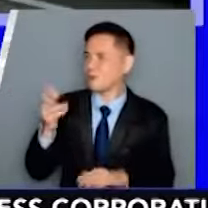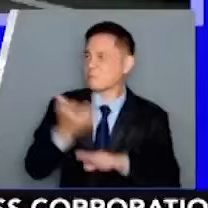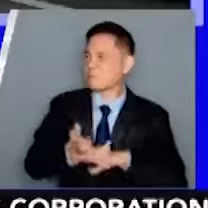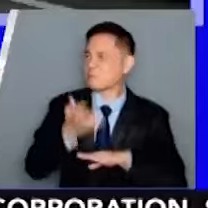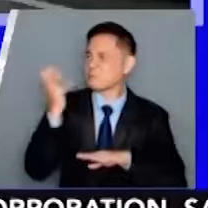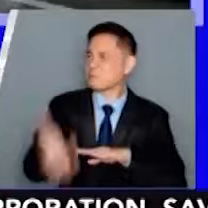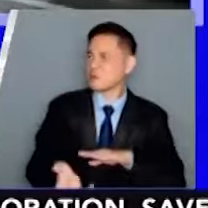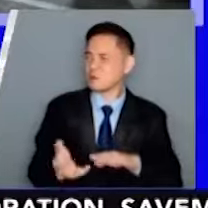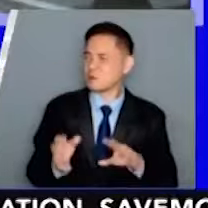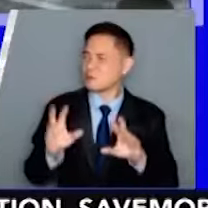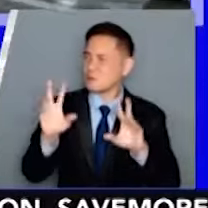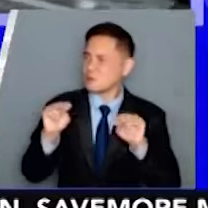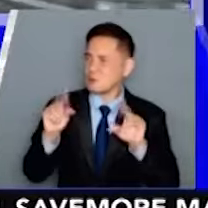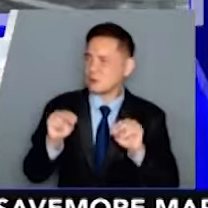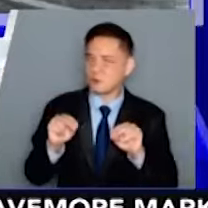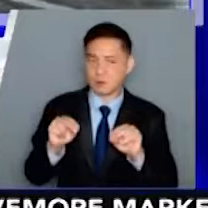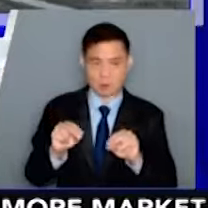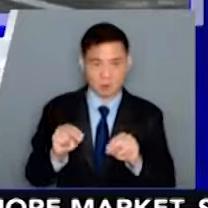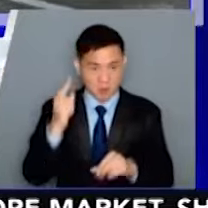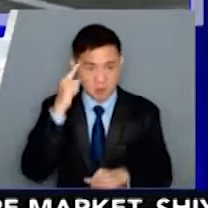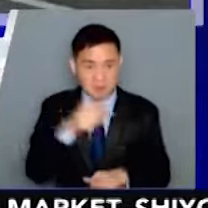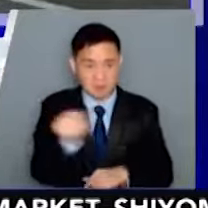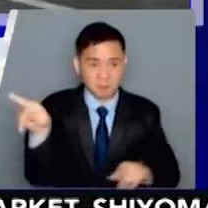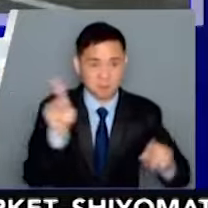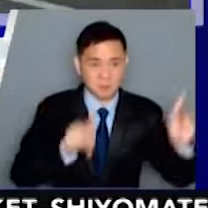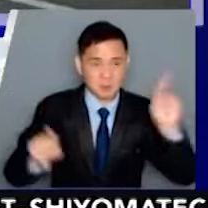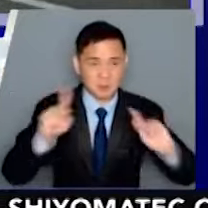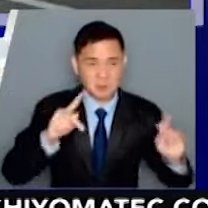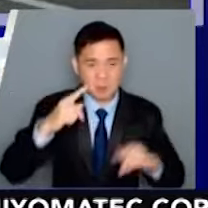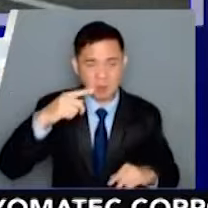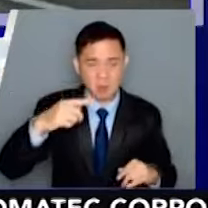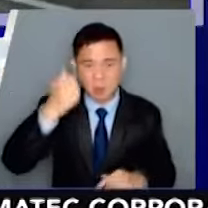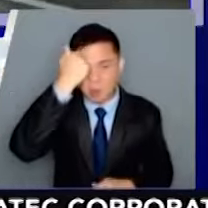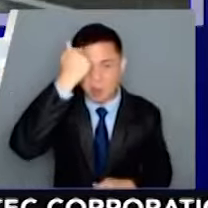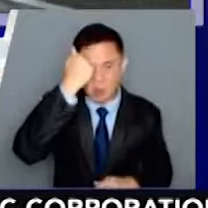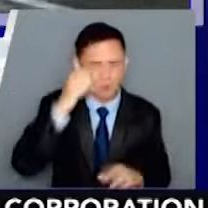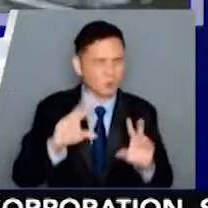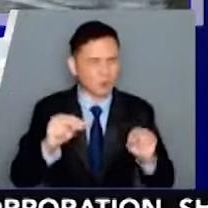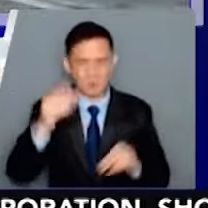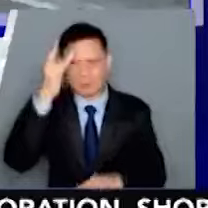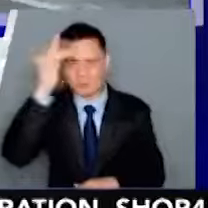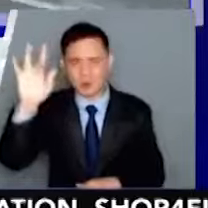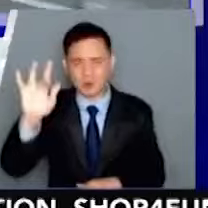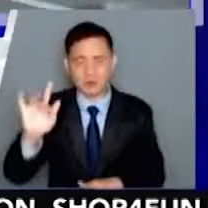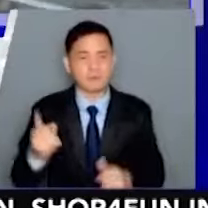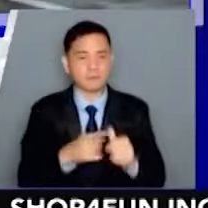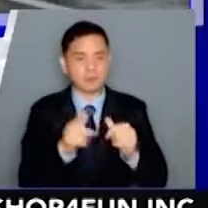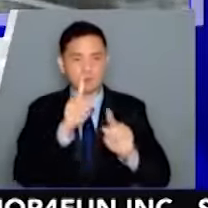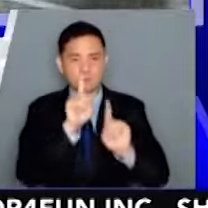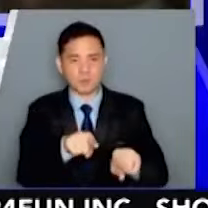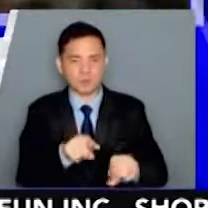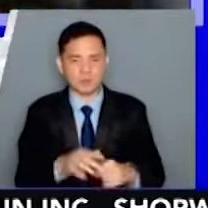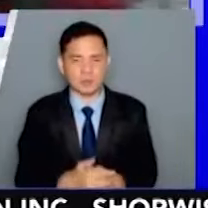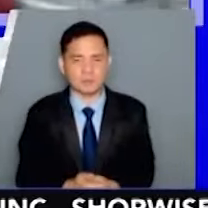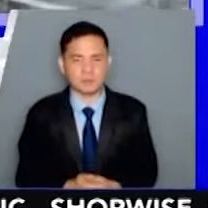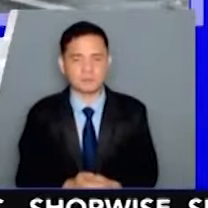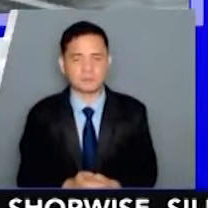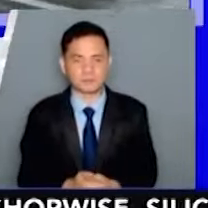hindi matalino. Matalino po, sasagutin po natin yan. Una-una po ang miyembro po ng appropriations is around